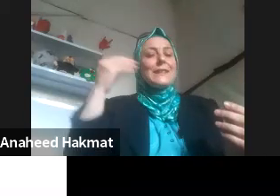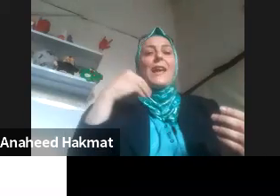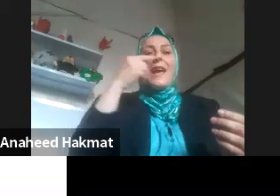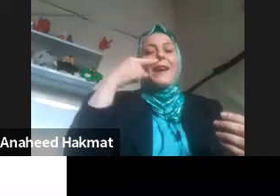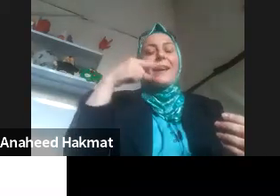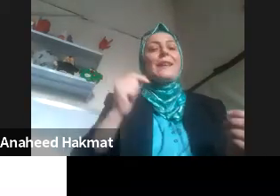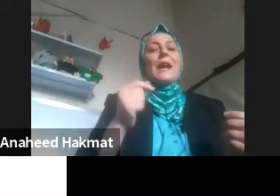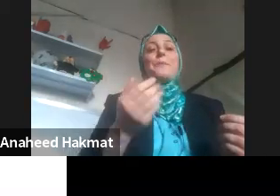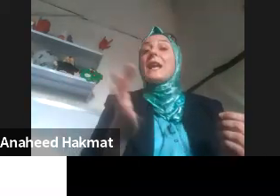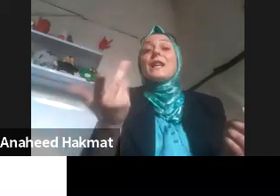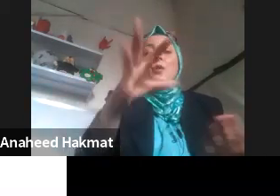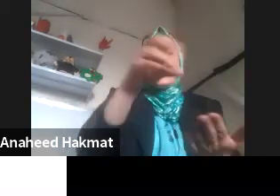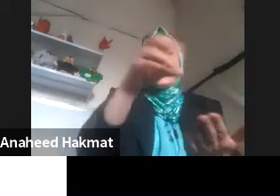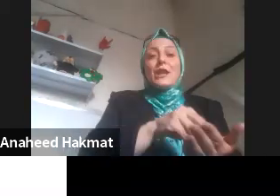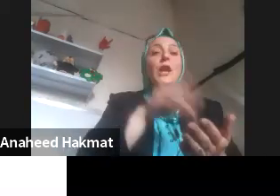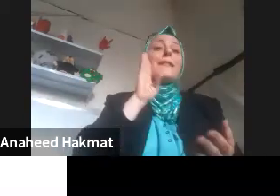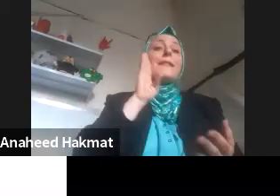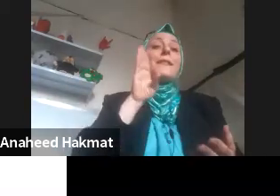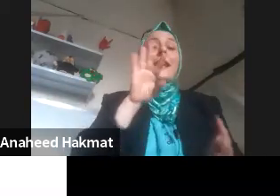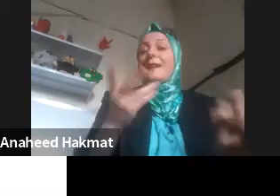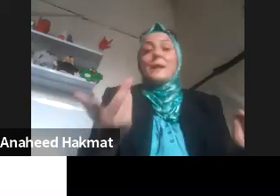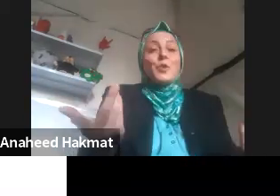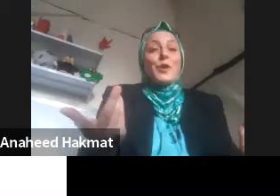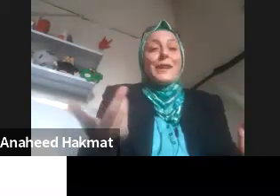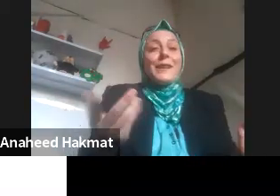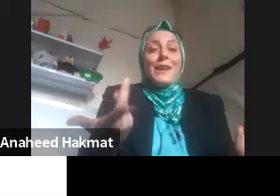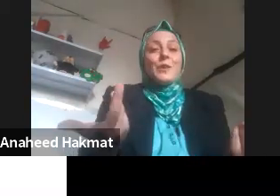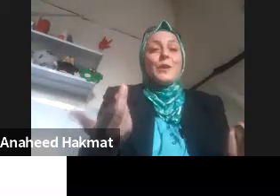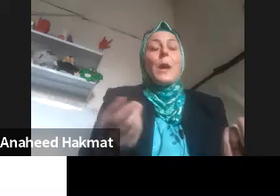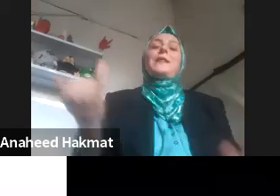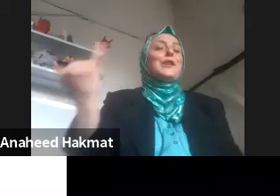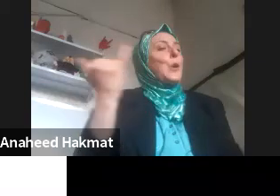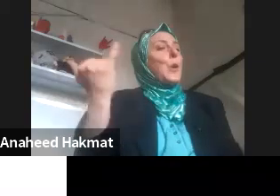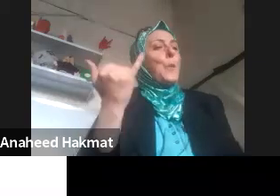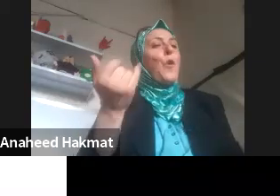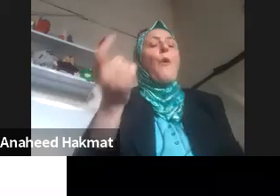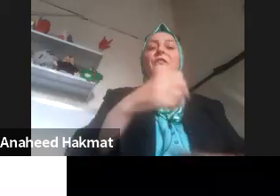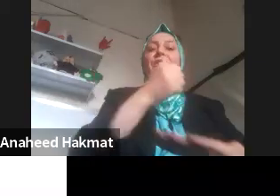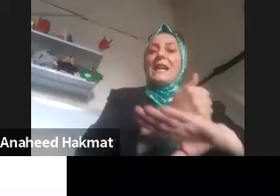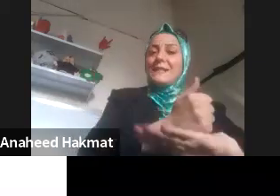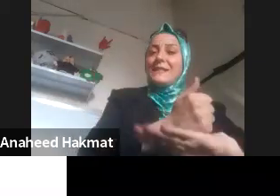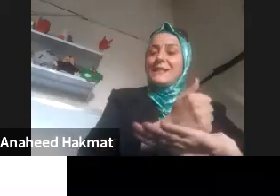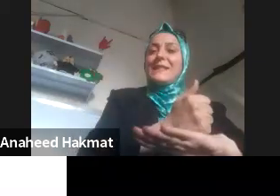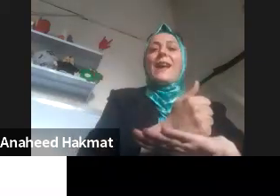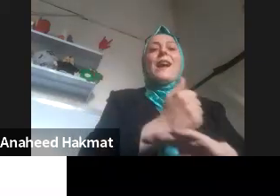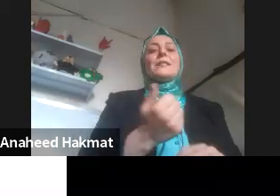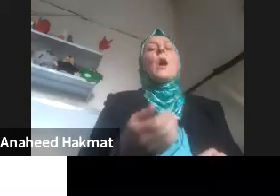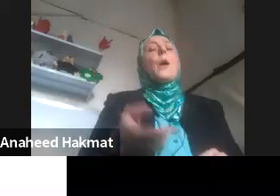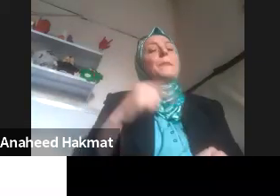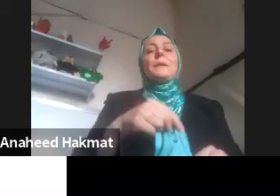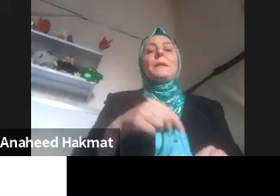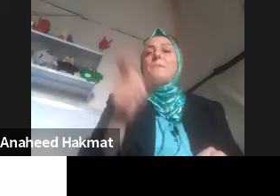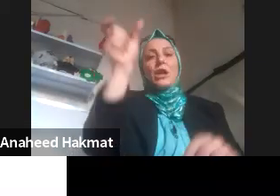لحظة بالسلايد اللي قبل، بتحديد احتياجات التعليم مهم يصير في أسسمنت أو تقييم من قبل العاملين